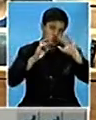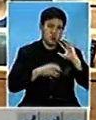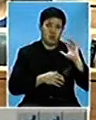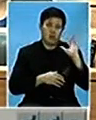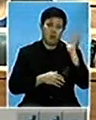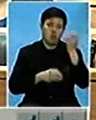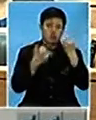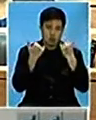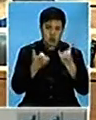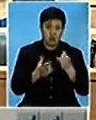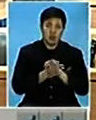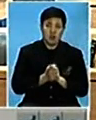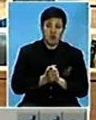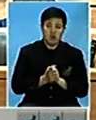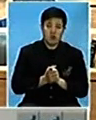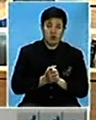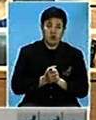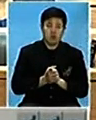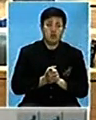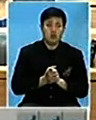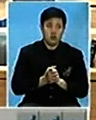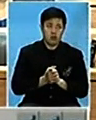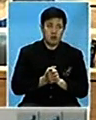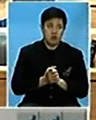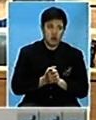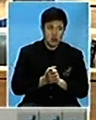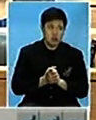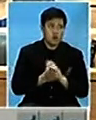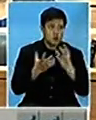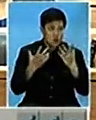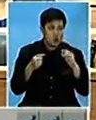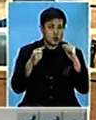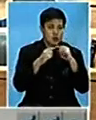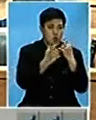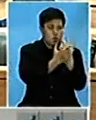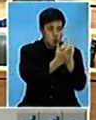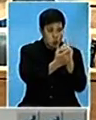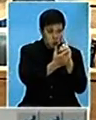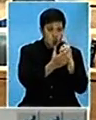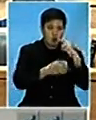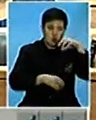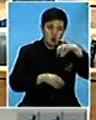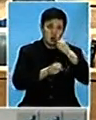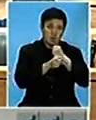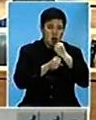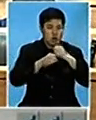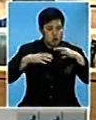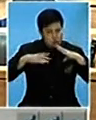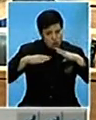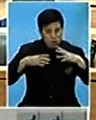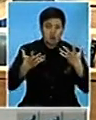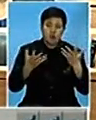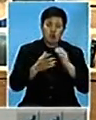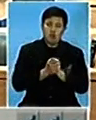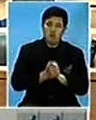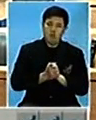ในวันนี้เพราะฉะนั้นถึงท่านจะใช้ตัวแทนองค์กรอิสระท่านประธ